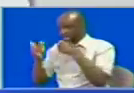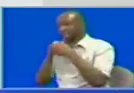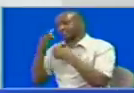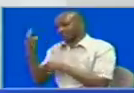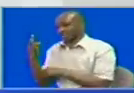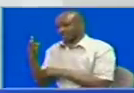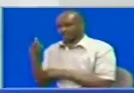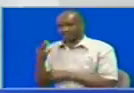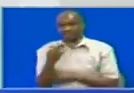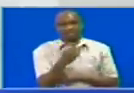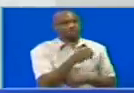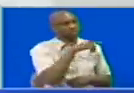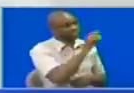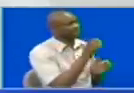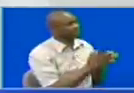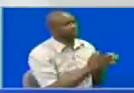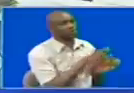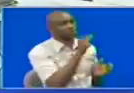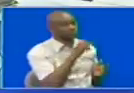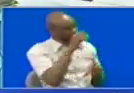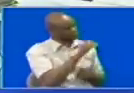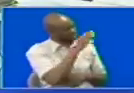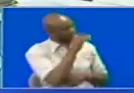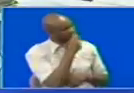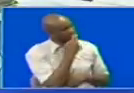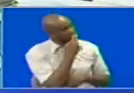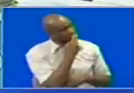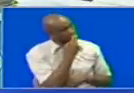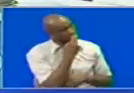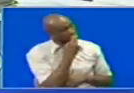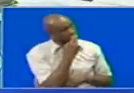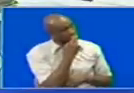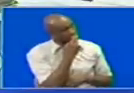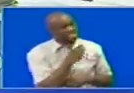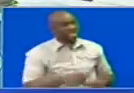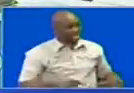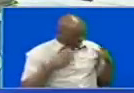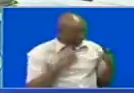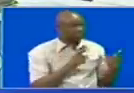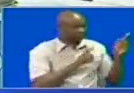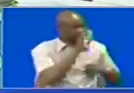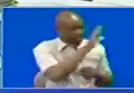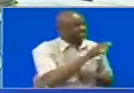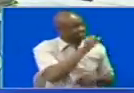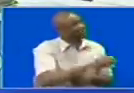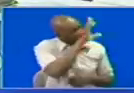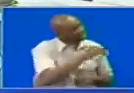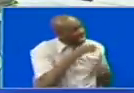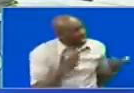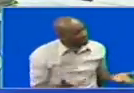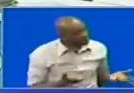93. Tuambie kuhusu Kwakwa Stars. Siku hizi nasikia imebadilishwa jina. Je, maisha ama safari yako kwenda Afrika Kusini ilikuwa